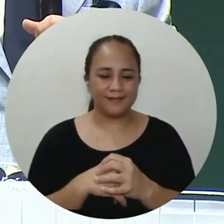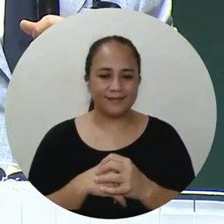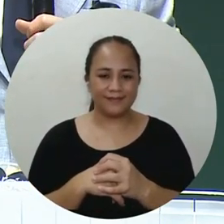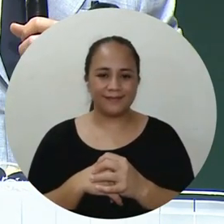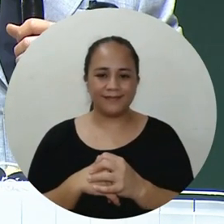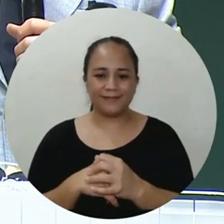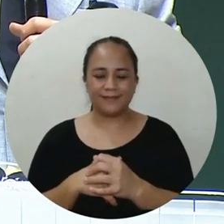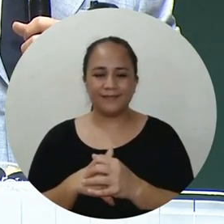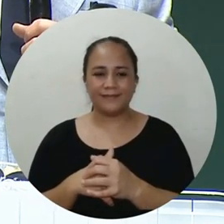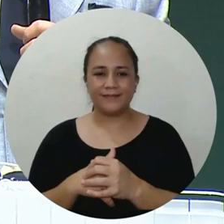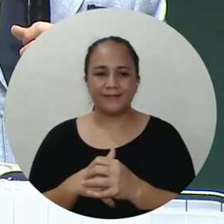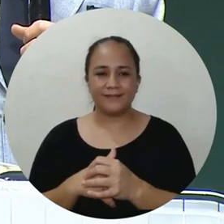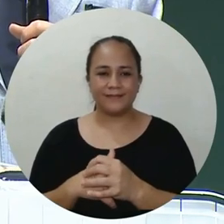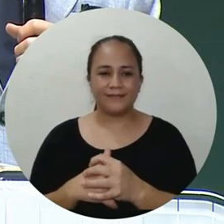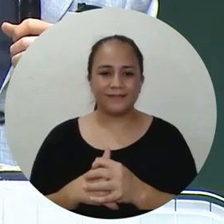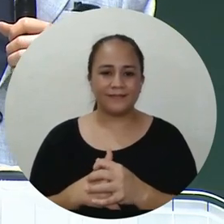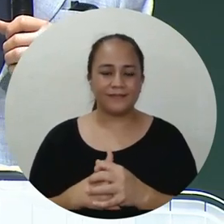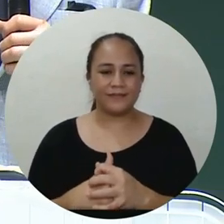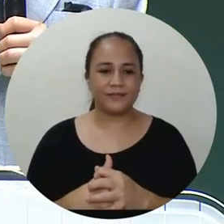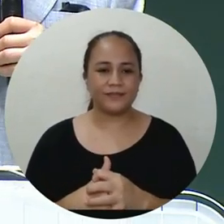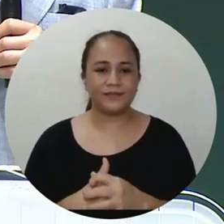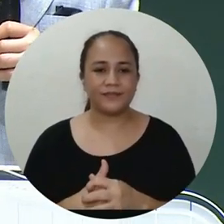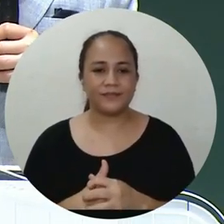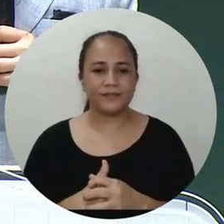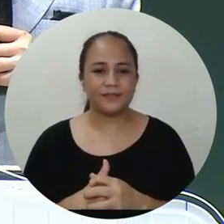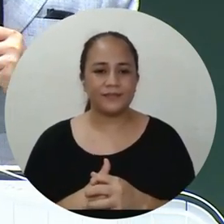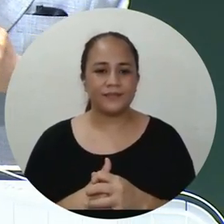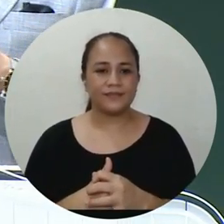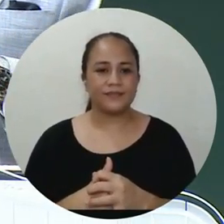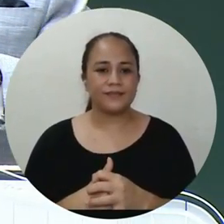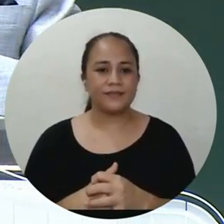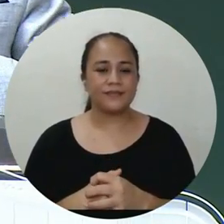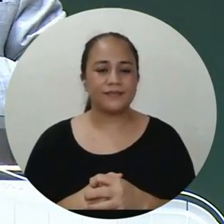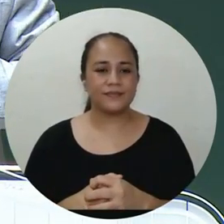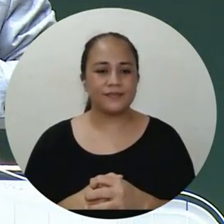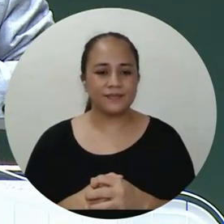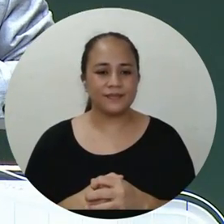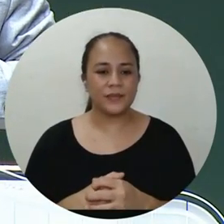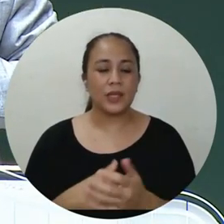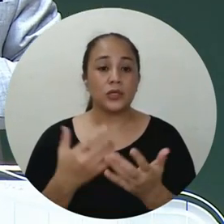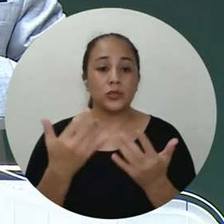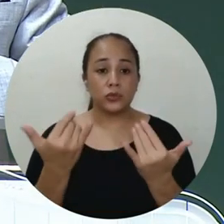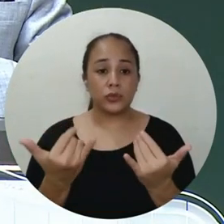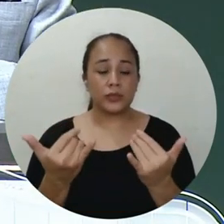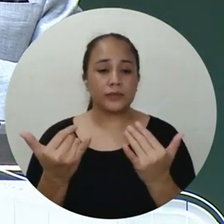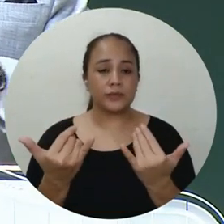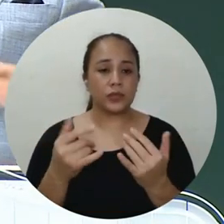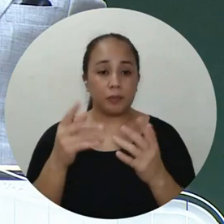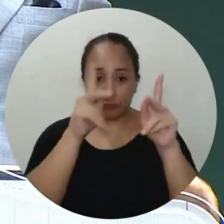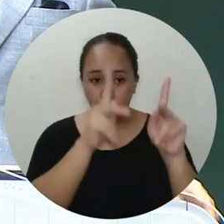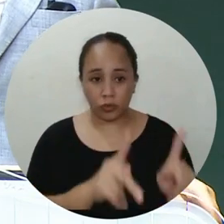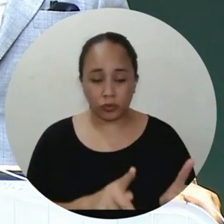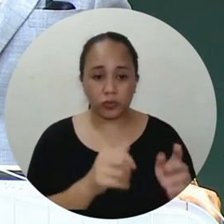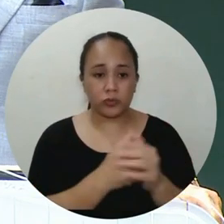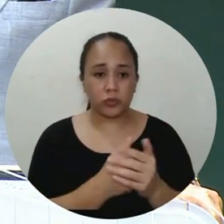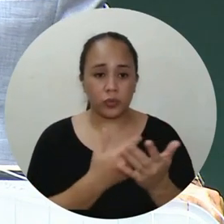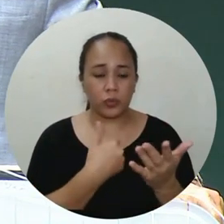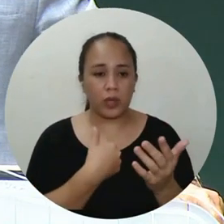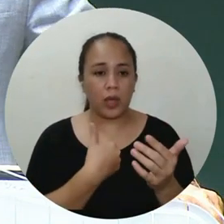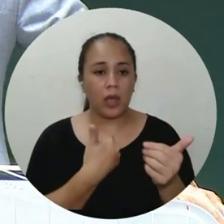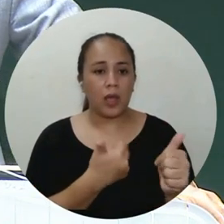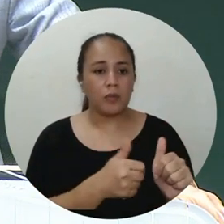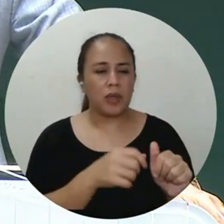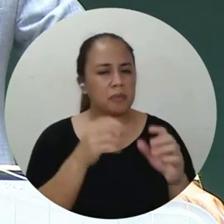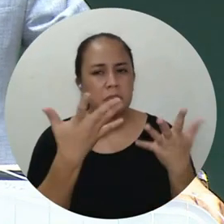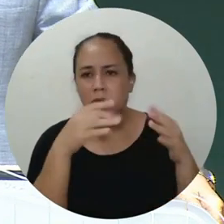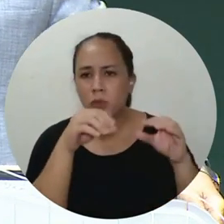뭐 자리가 높아지든 실패하든 상관없어요. So to this person, whether someone criticizes them, whether they're at loss, whether they are